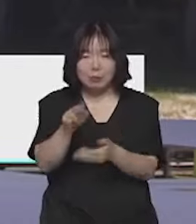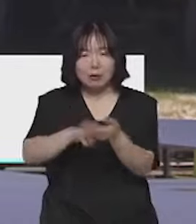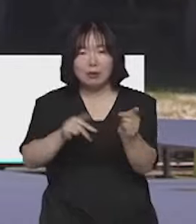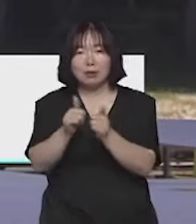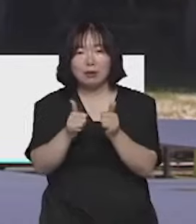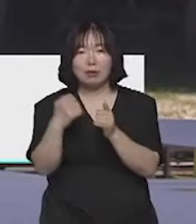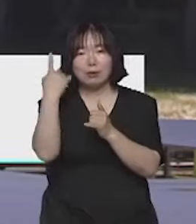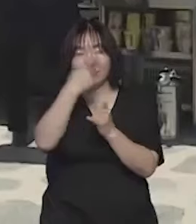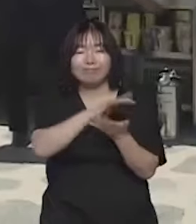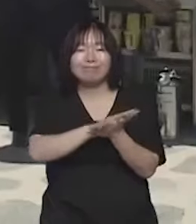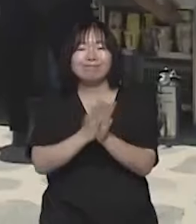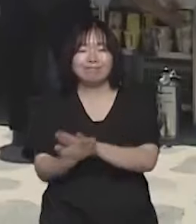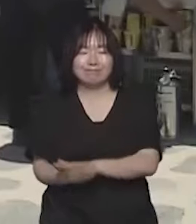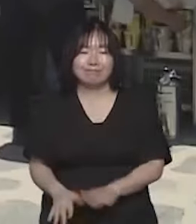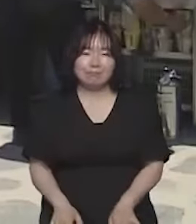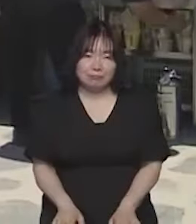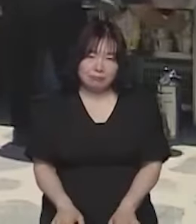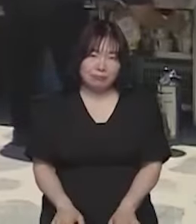보도입니다.